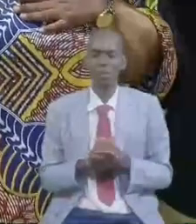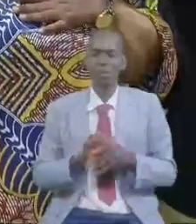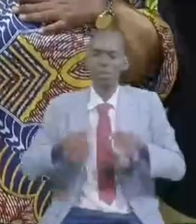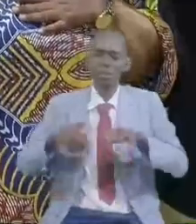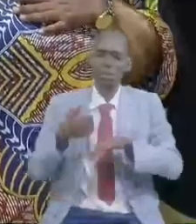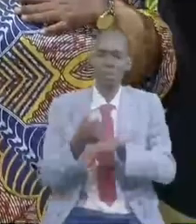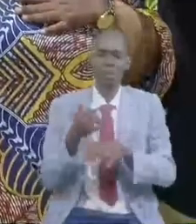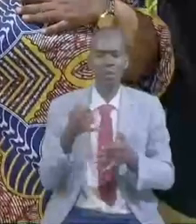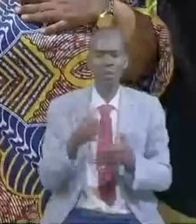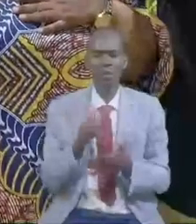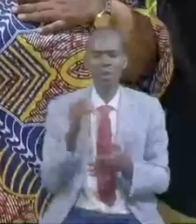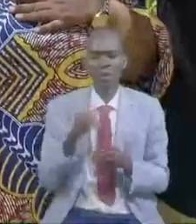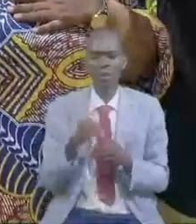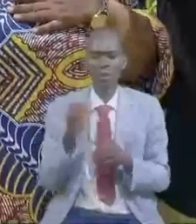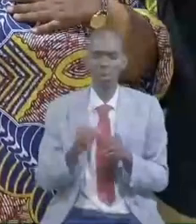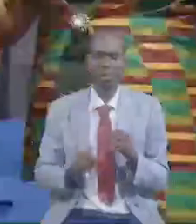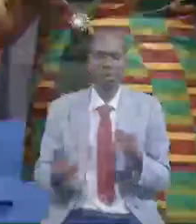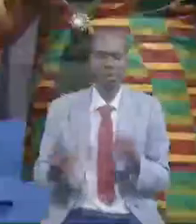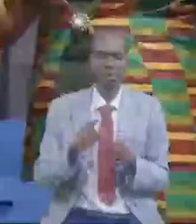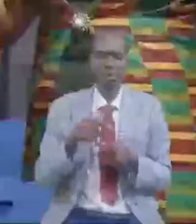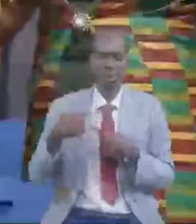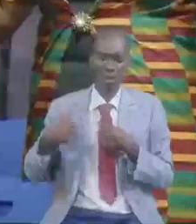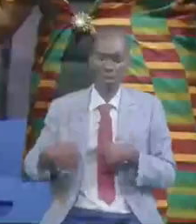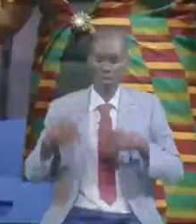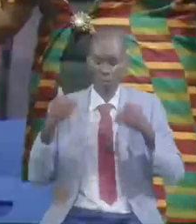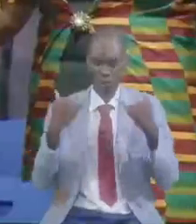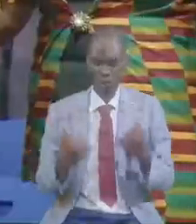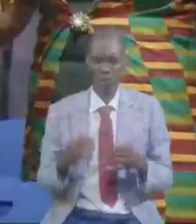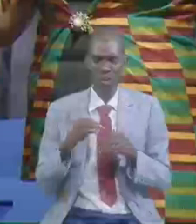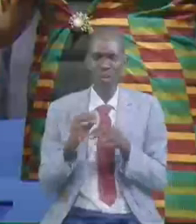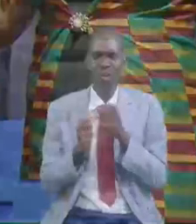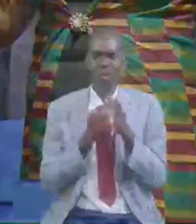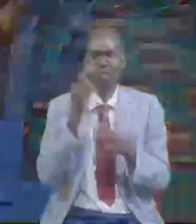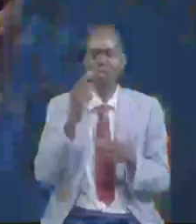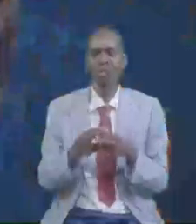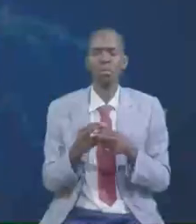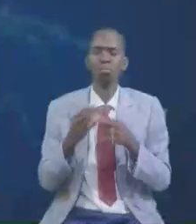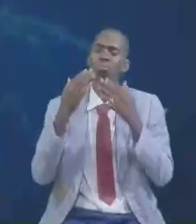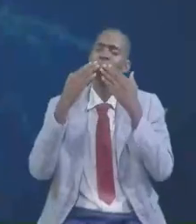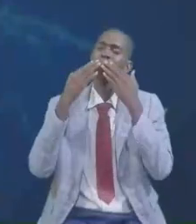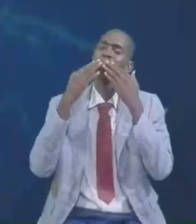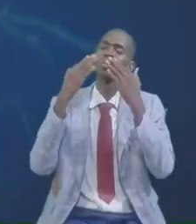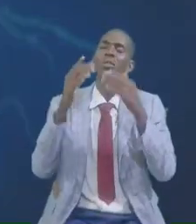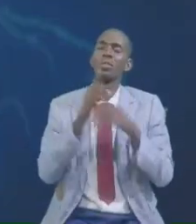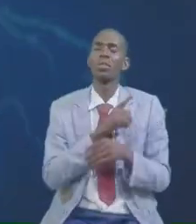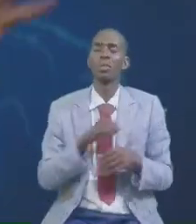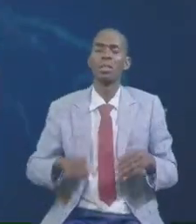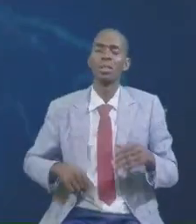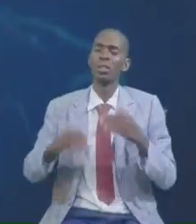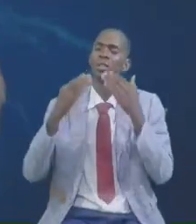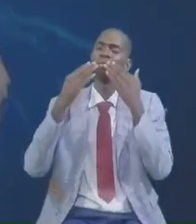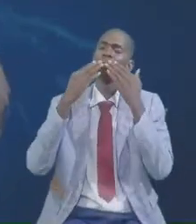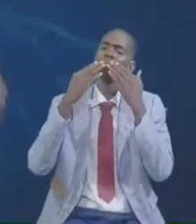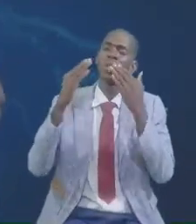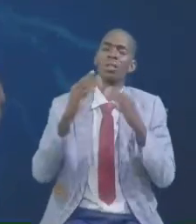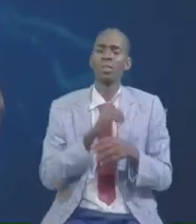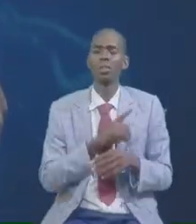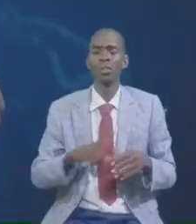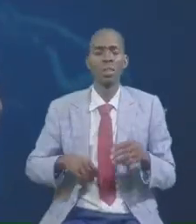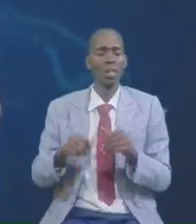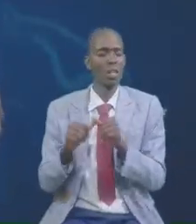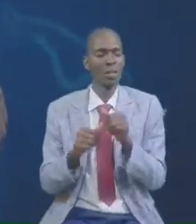Confirme-le dans chaque vie maintenant au nom de Jésus. Merci Seigneur. Merci Seigneur.